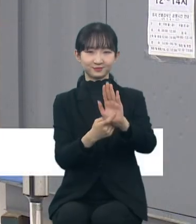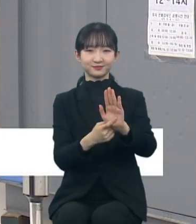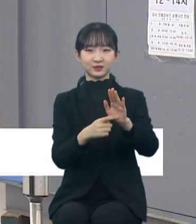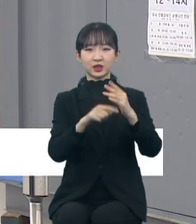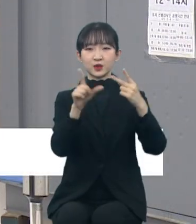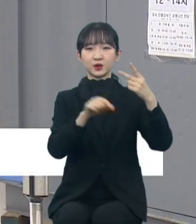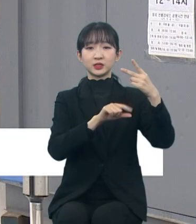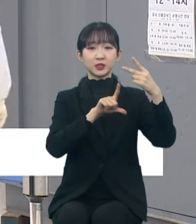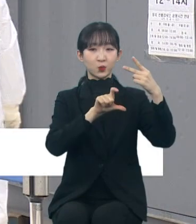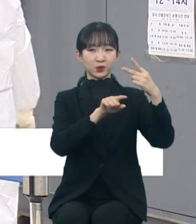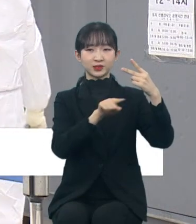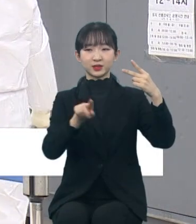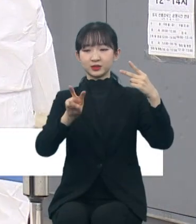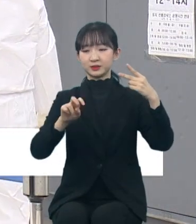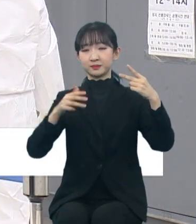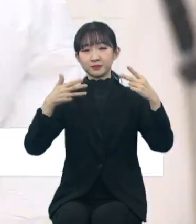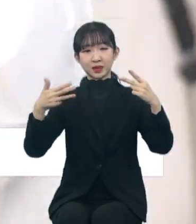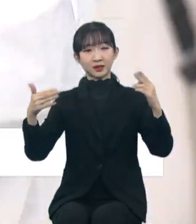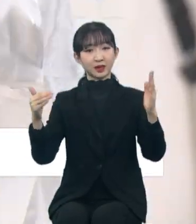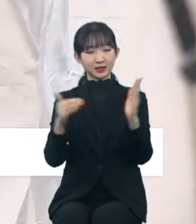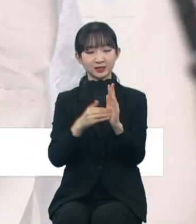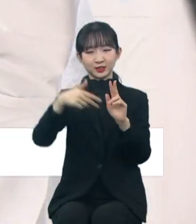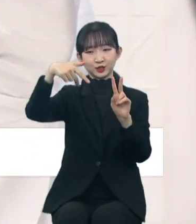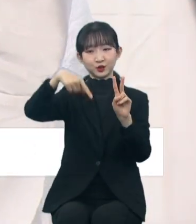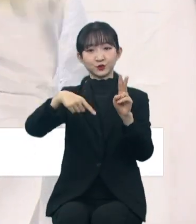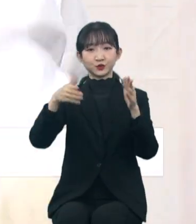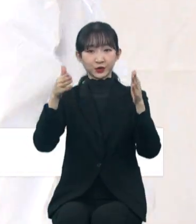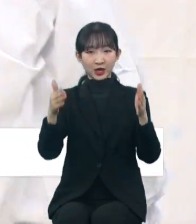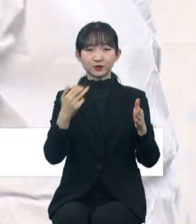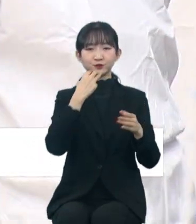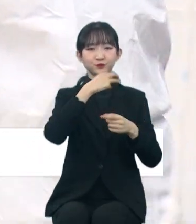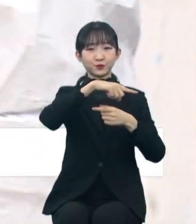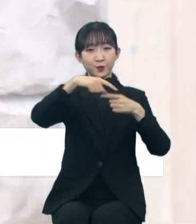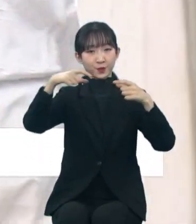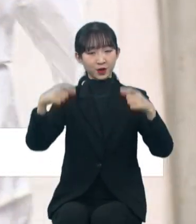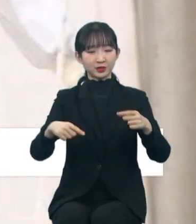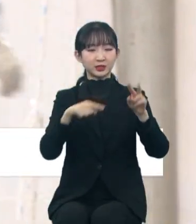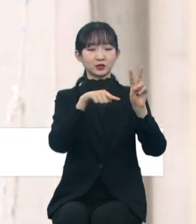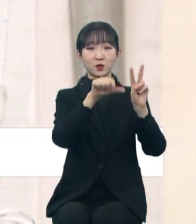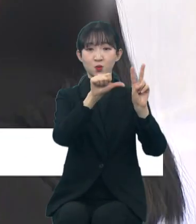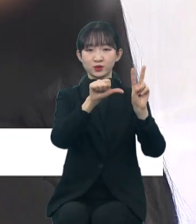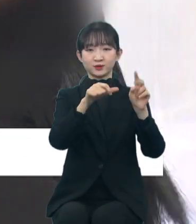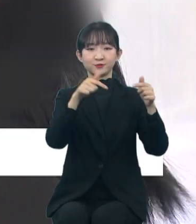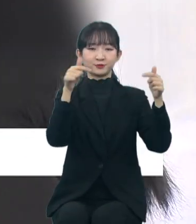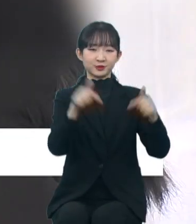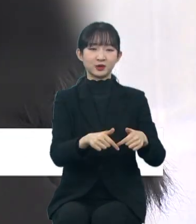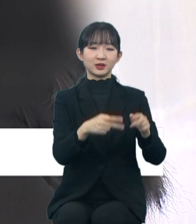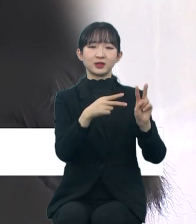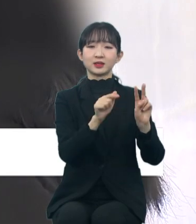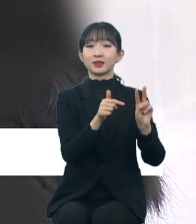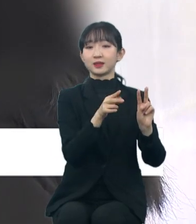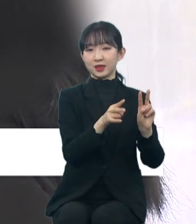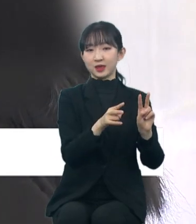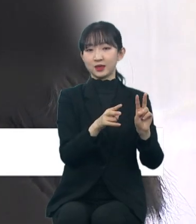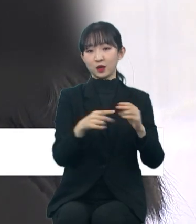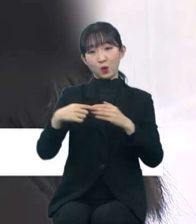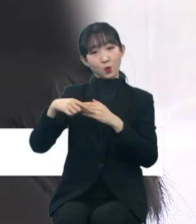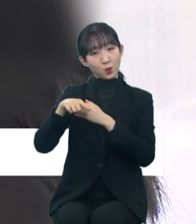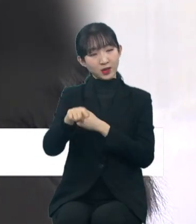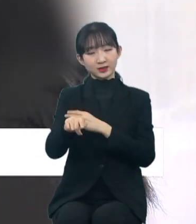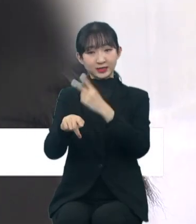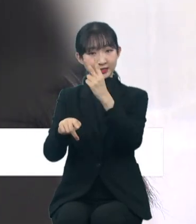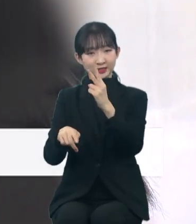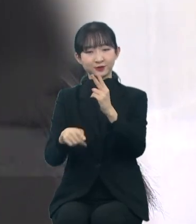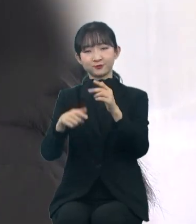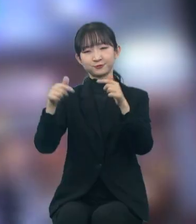15일부터 28일까지 2주 동안 수도권은 2.5단계에서 2단계로, 비수도권은 2단계에서